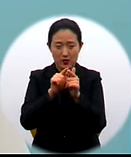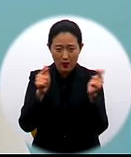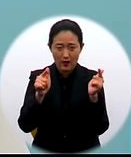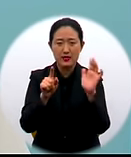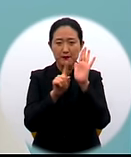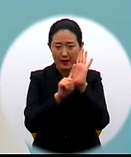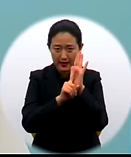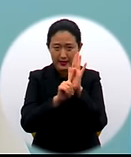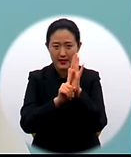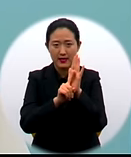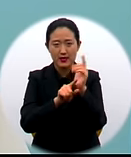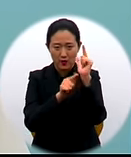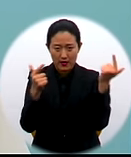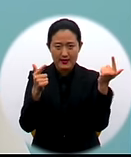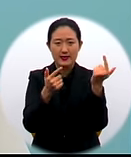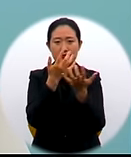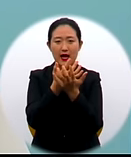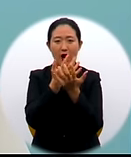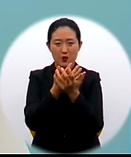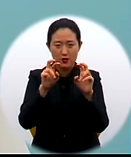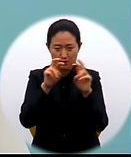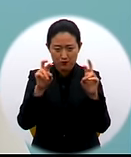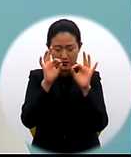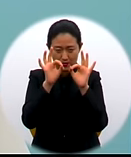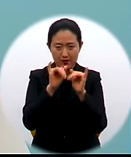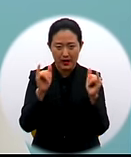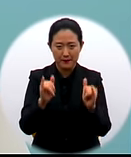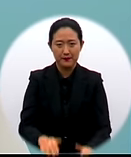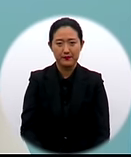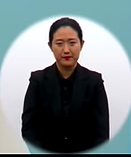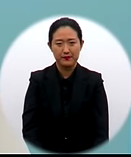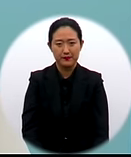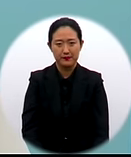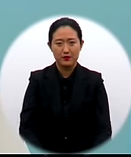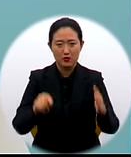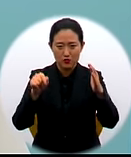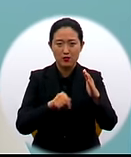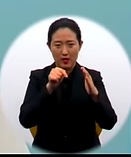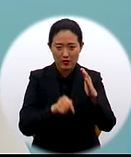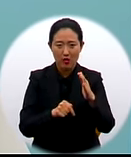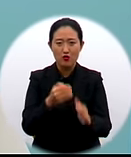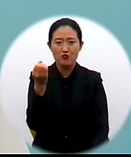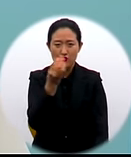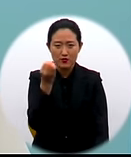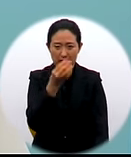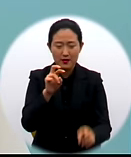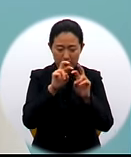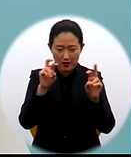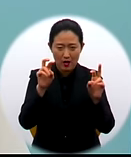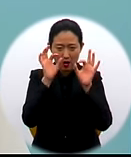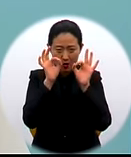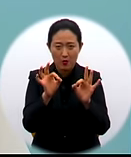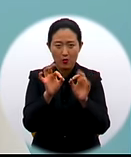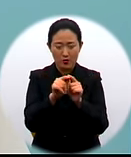하던 사람들 중에 숫자를 분석하고 어떤 방대한 흐름을 분석해내던 사람들이 데이터 분석가라는 직무로